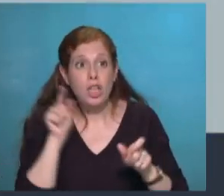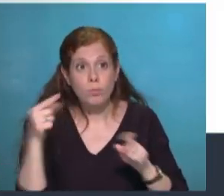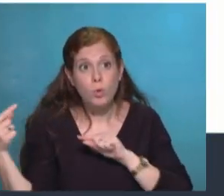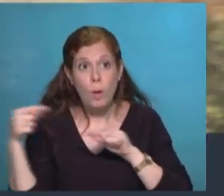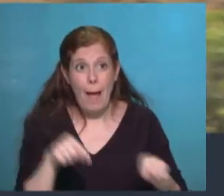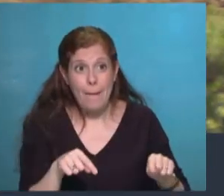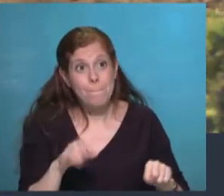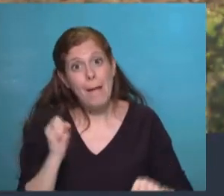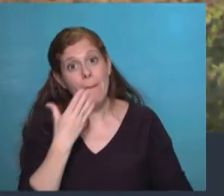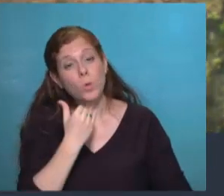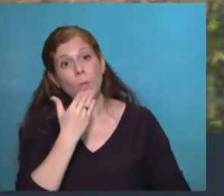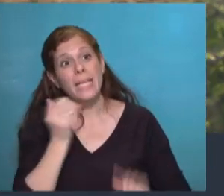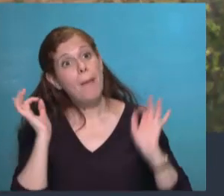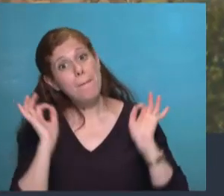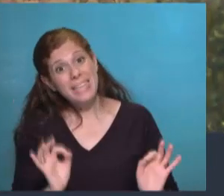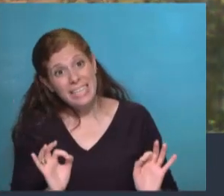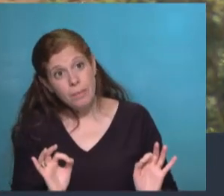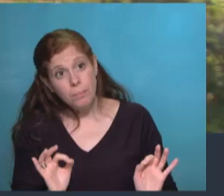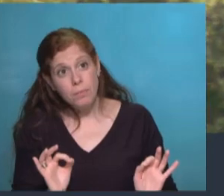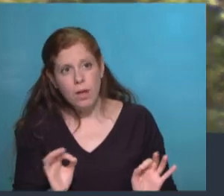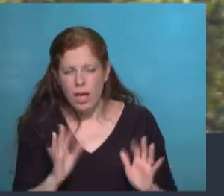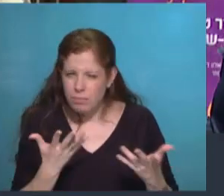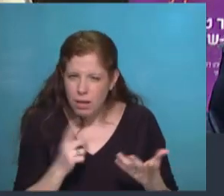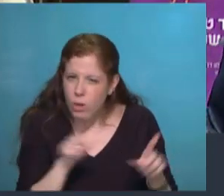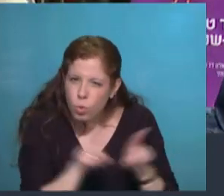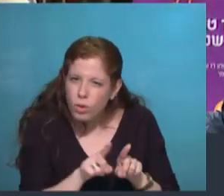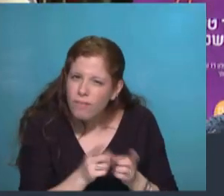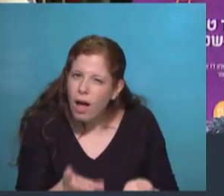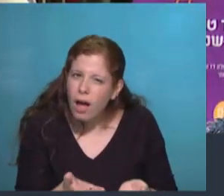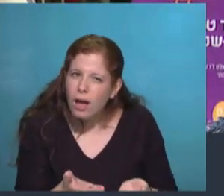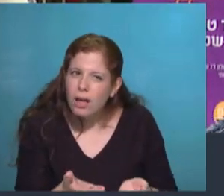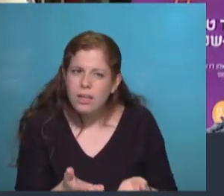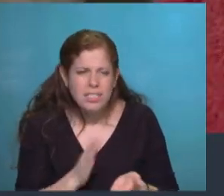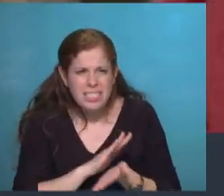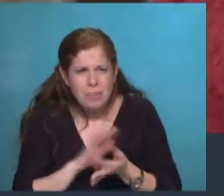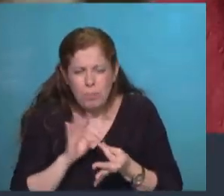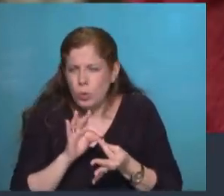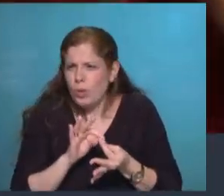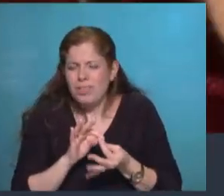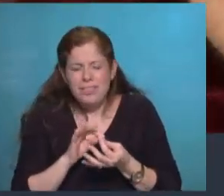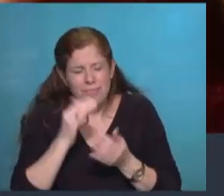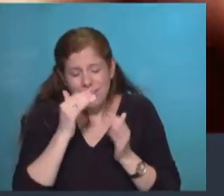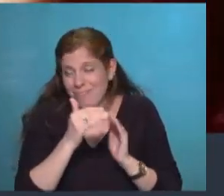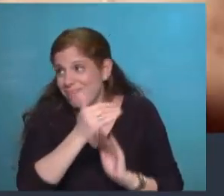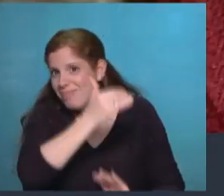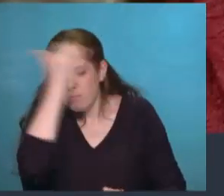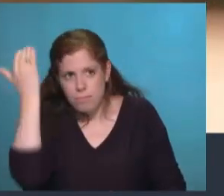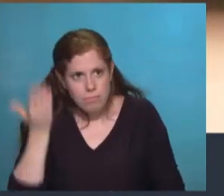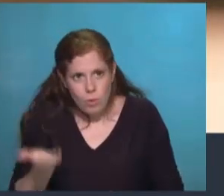הם היהודים האמיתיים, אז מה, זה לא אותו דבר? זה פשוט לוקחים את זה עד הקצה.